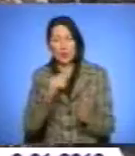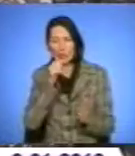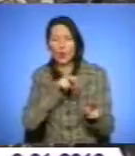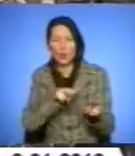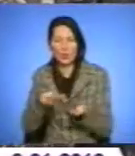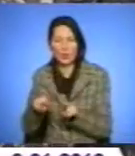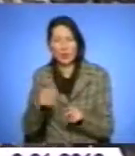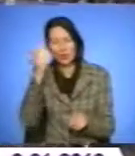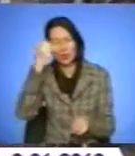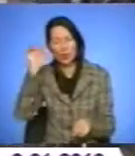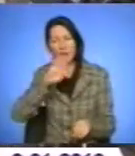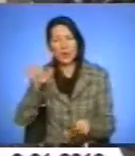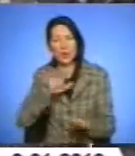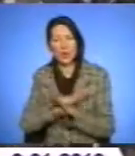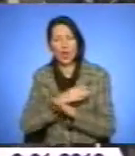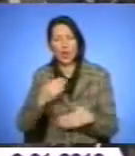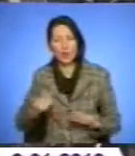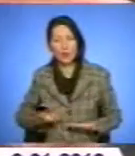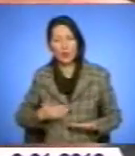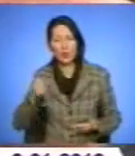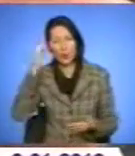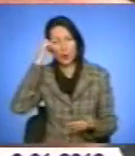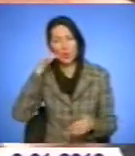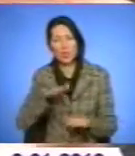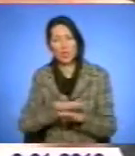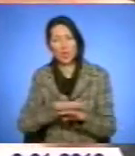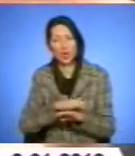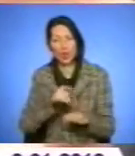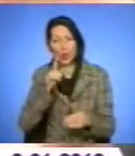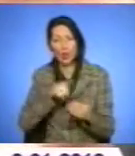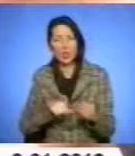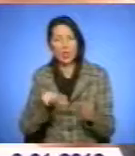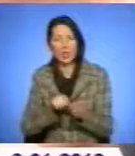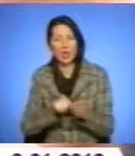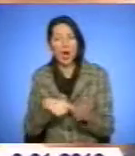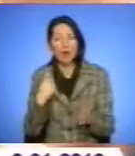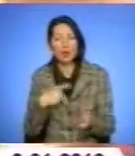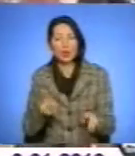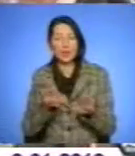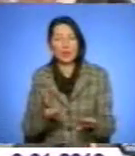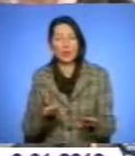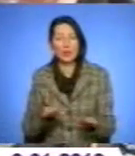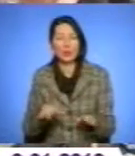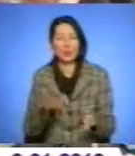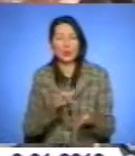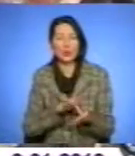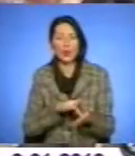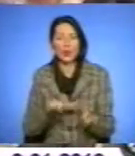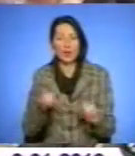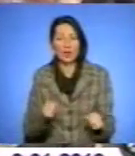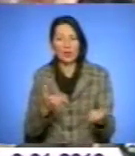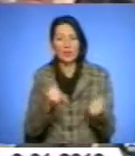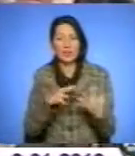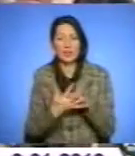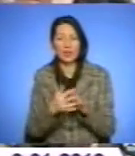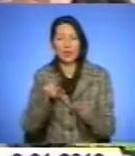не вмирають, вони живуть у пам'яті народу, переконані представники обласної та міської влади. Взяти село Ярчиці.